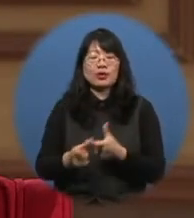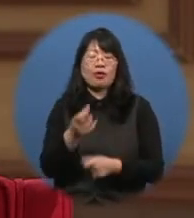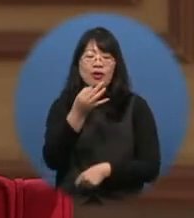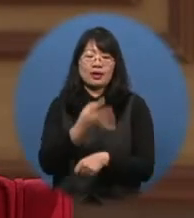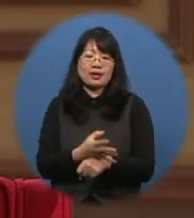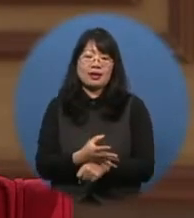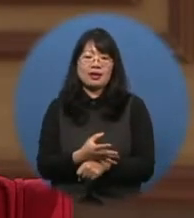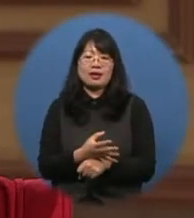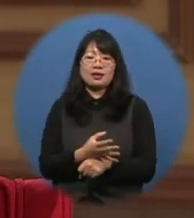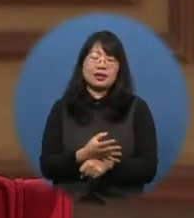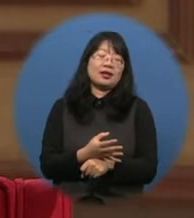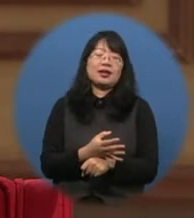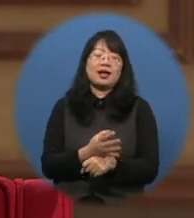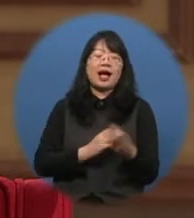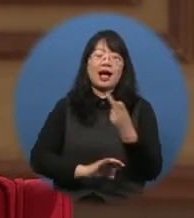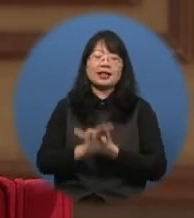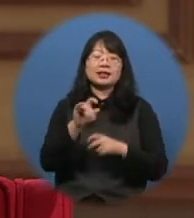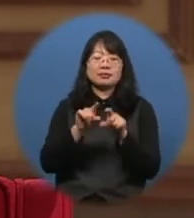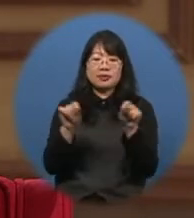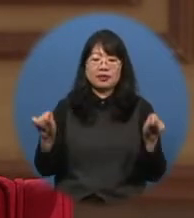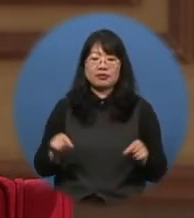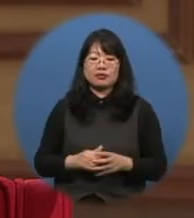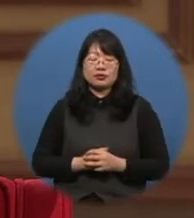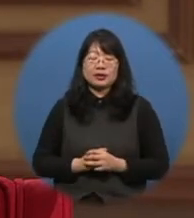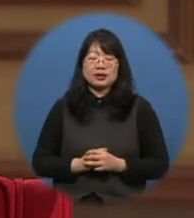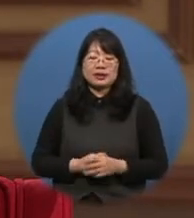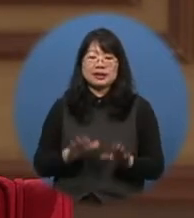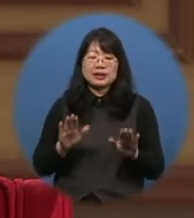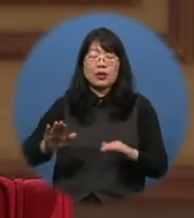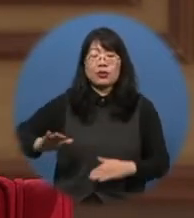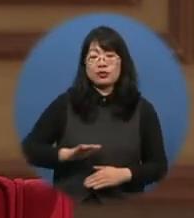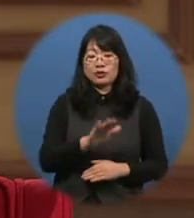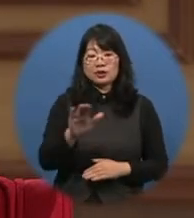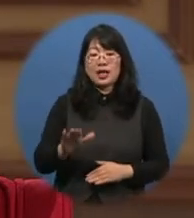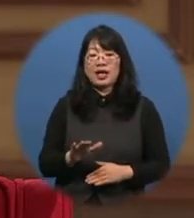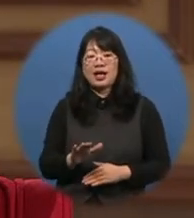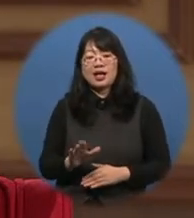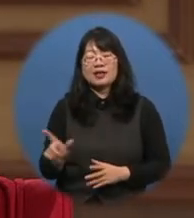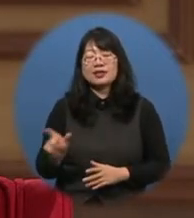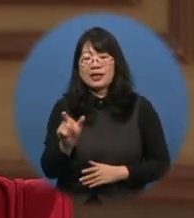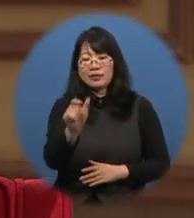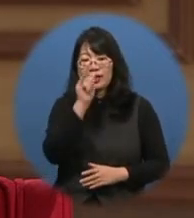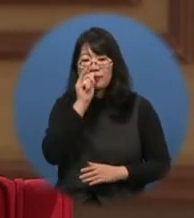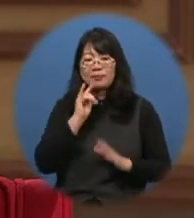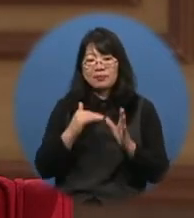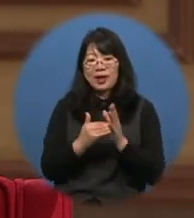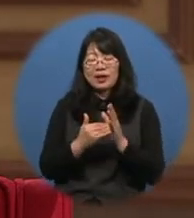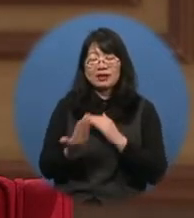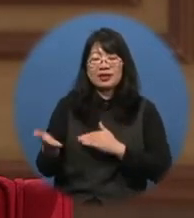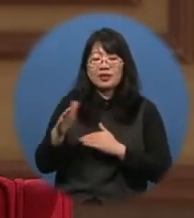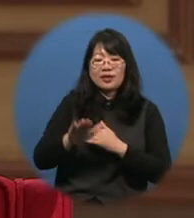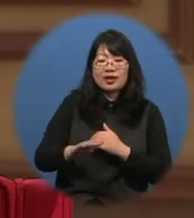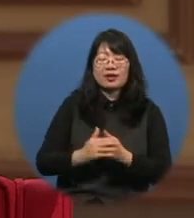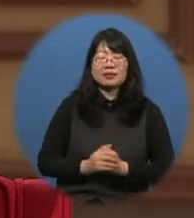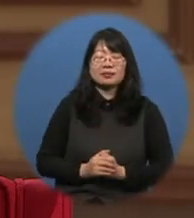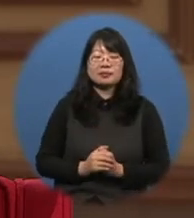간단한 아침 메뉴를 이제 우리가 상정하게 되죠. 예. 그런데